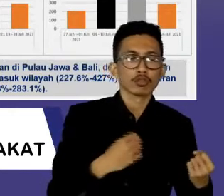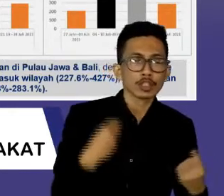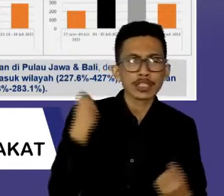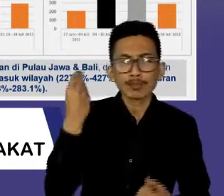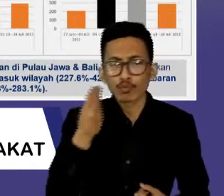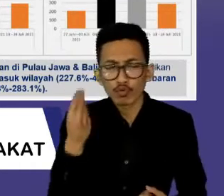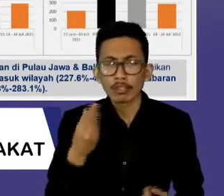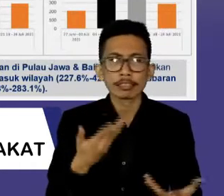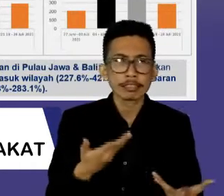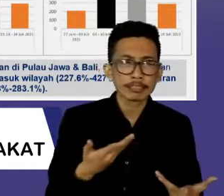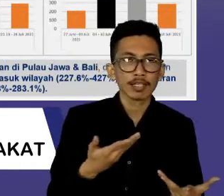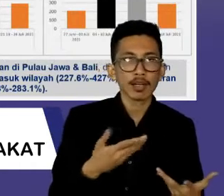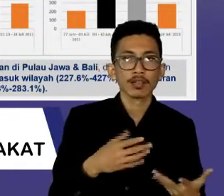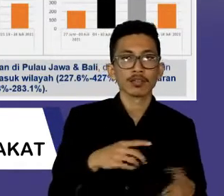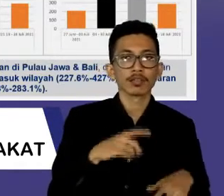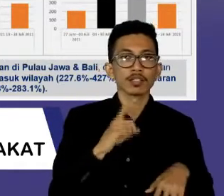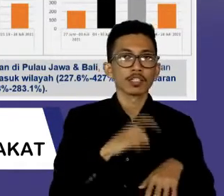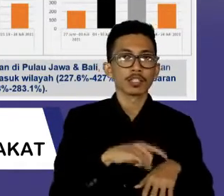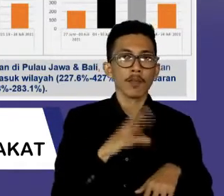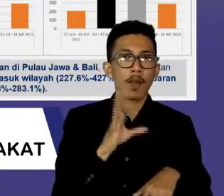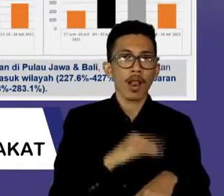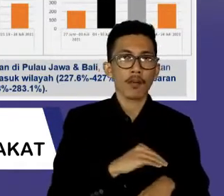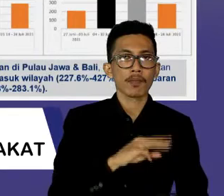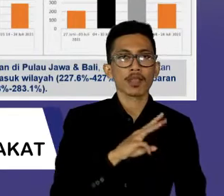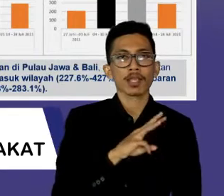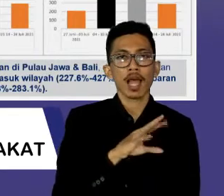tertinggi adalah pembatasan jam malam, ini